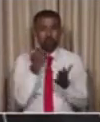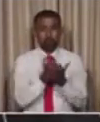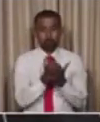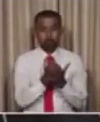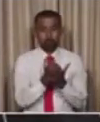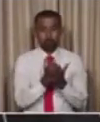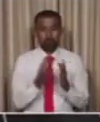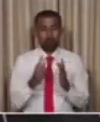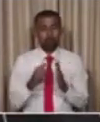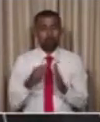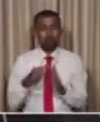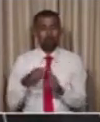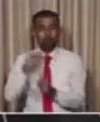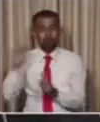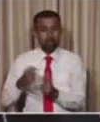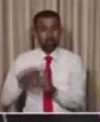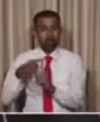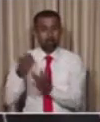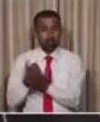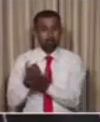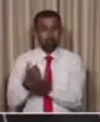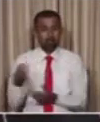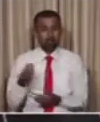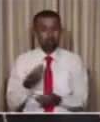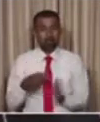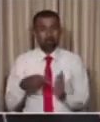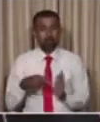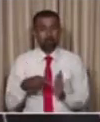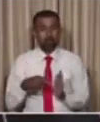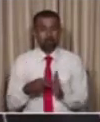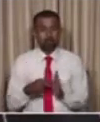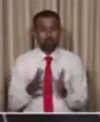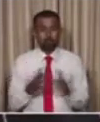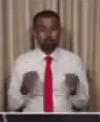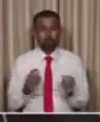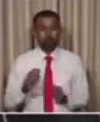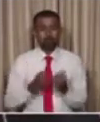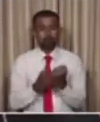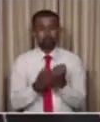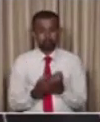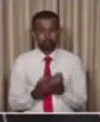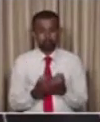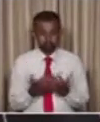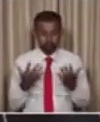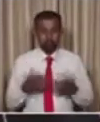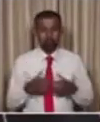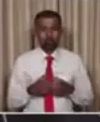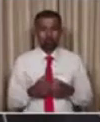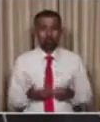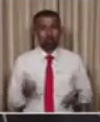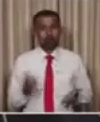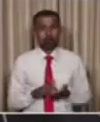වගේම ආසියානු සංවර්ධන බැංකුවෙන් අපට ලැබෙන අයවැය සමහන් කිරීමට ලැබෙන ආධාර විශාල අර්බුදයකට නැවතත් යනවා.